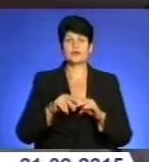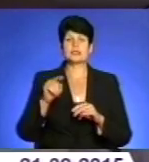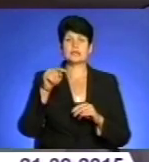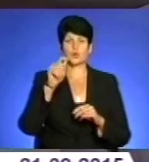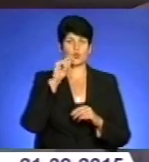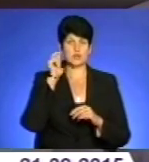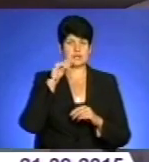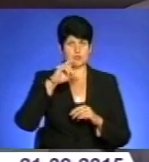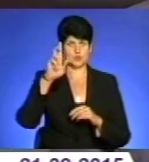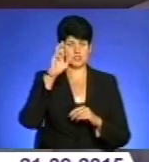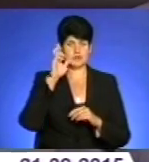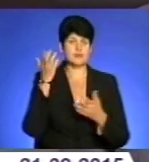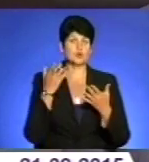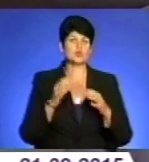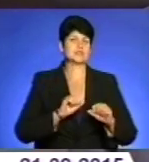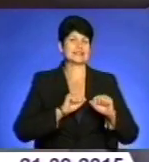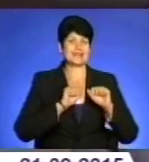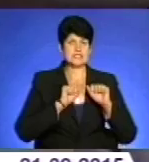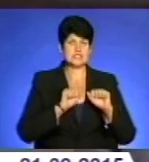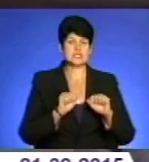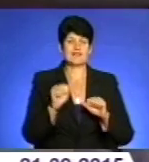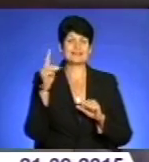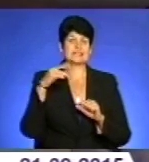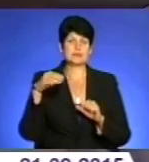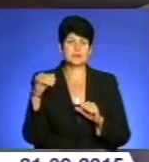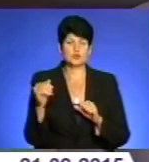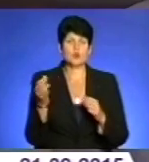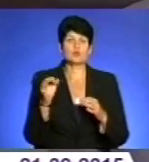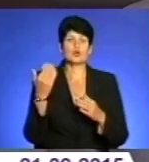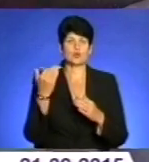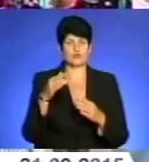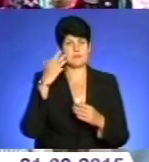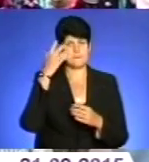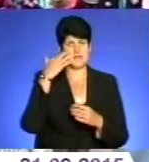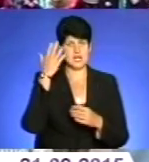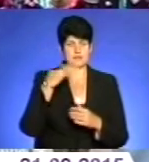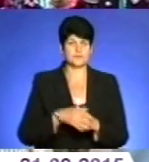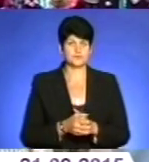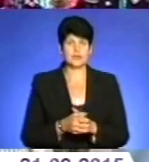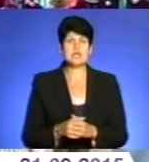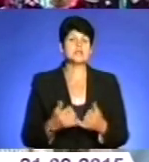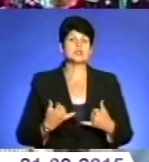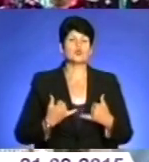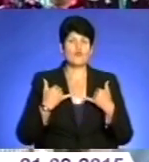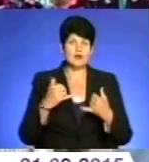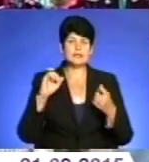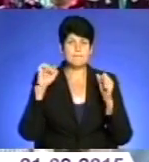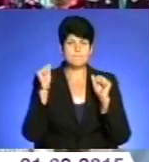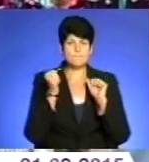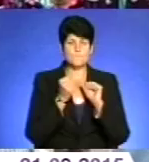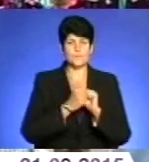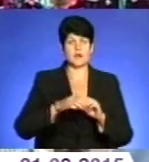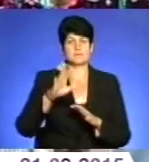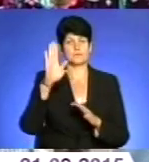державу, яку захищав Дмитро і про яку він мріяв би. Вшанувати пам'ять загиблого прийшли батьки,